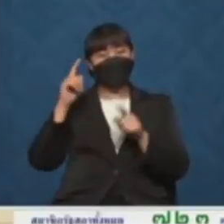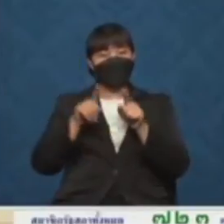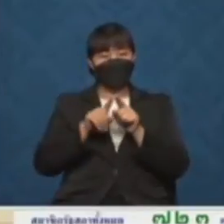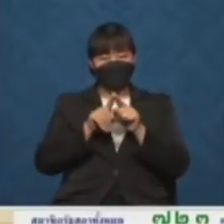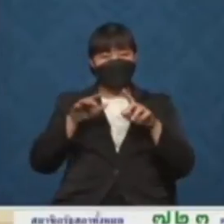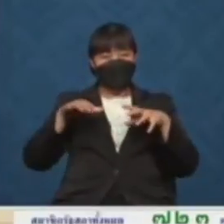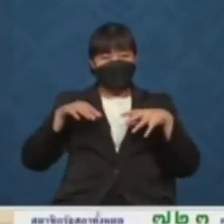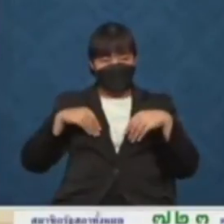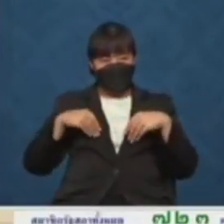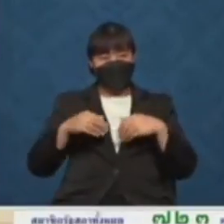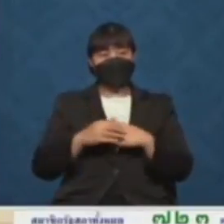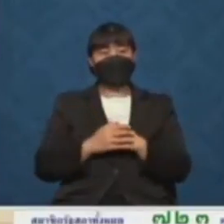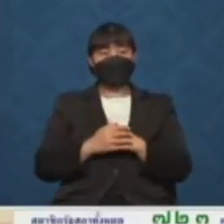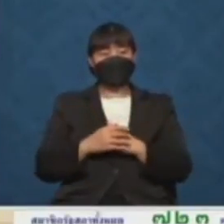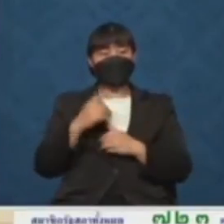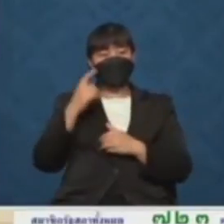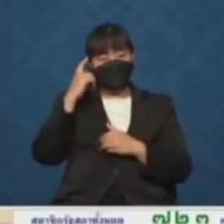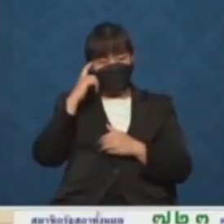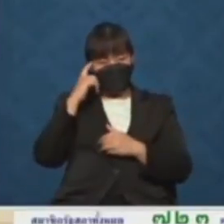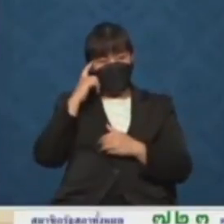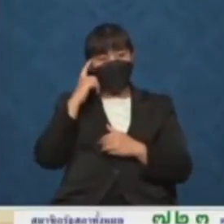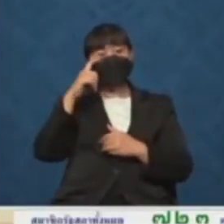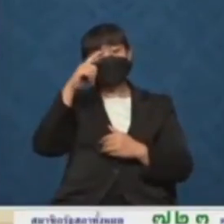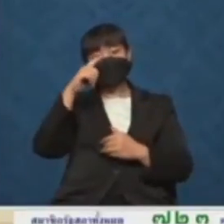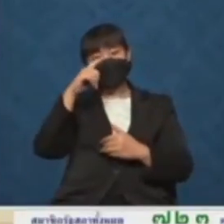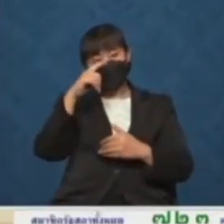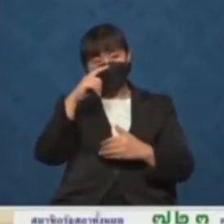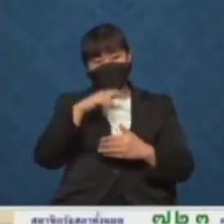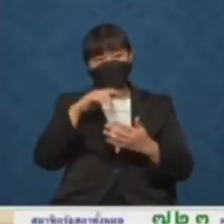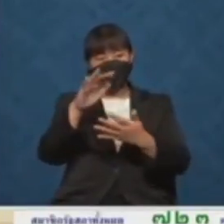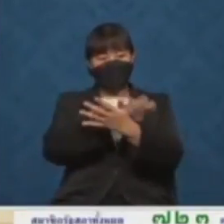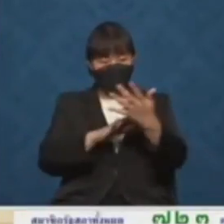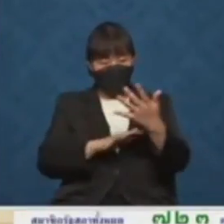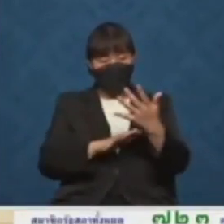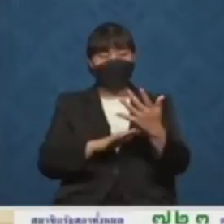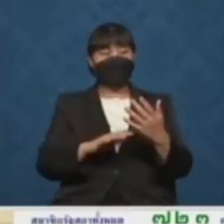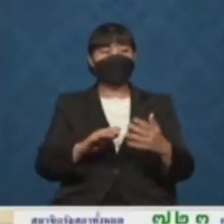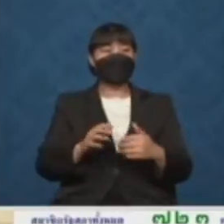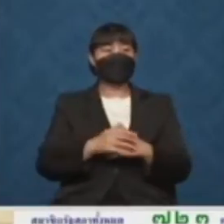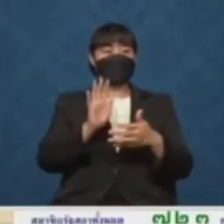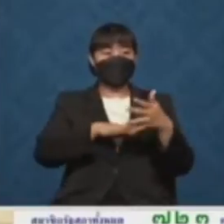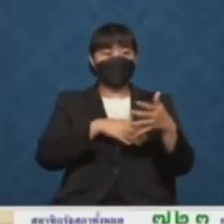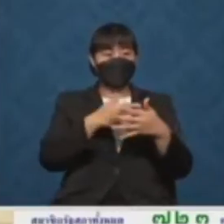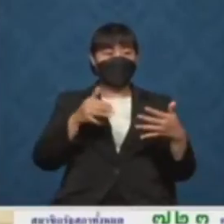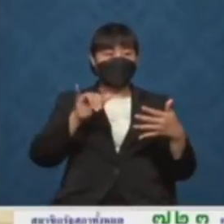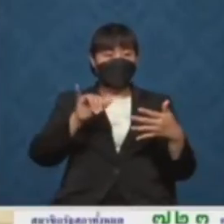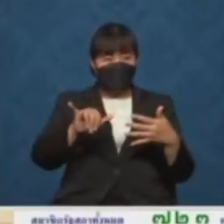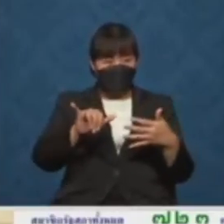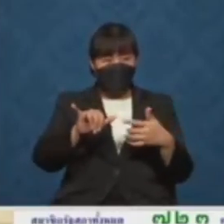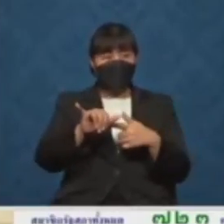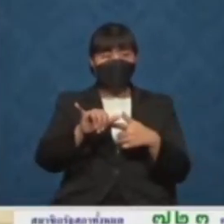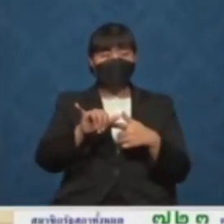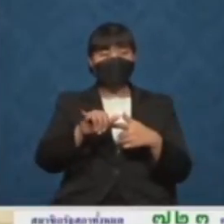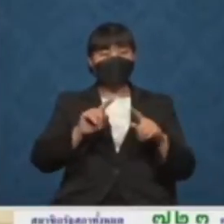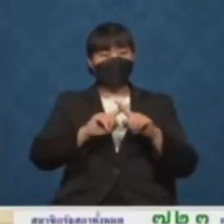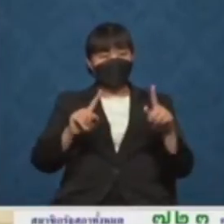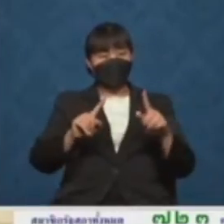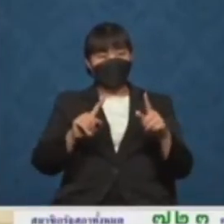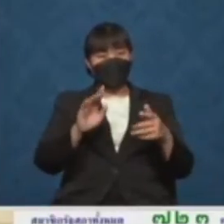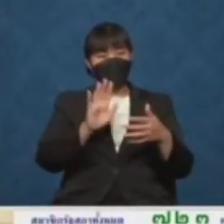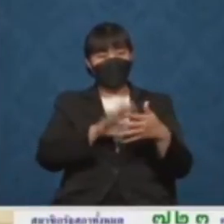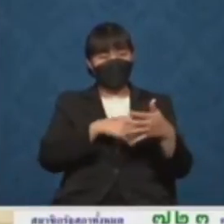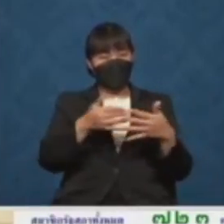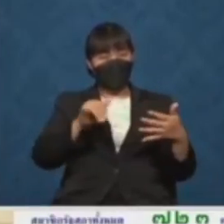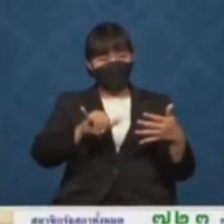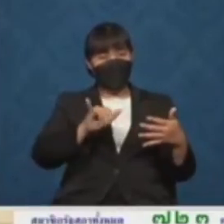ผมเห็นวาประเทศควรจะมยตสา processedแต่สิ่งที่ไม่ควรจะมีในประเทศไยก็คือยุตสาดรครีบนี่